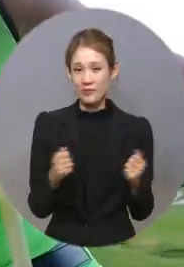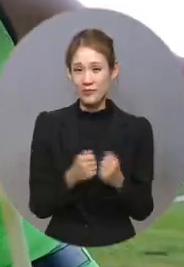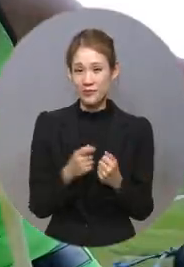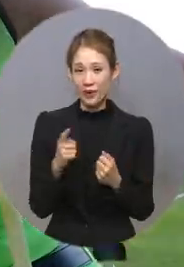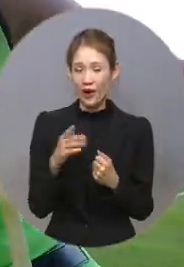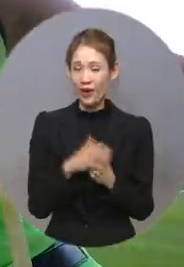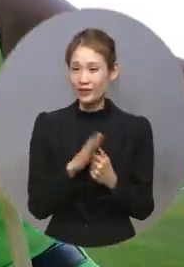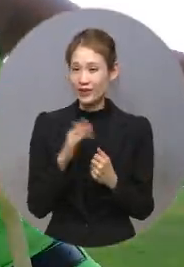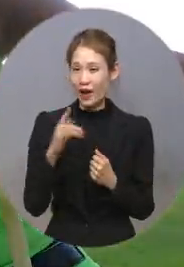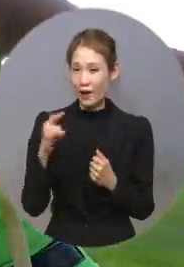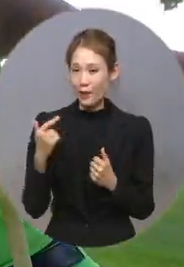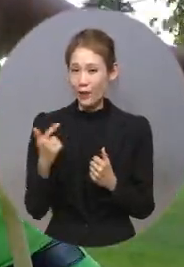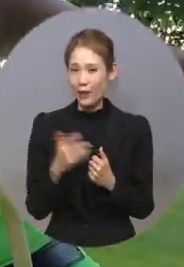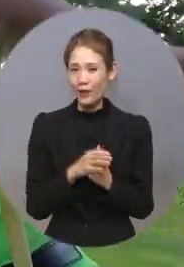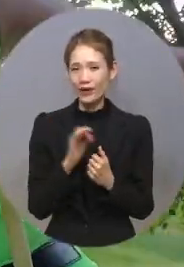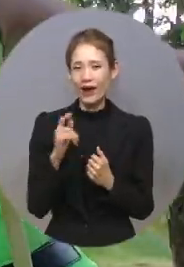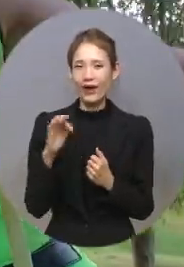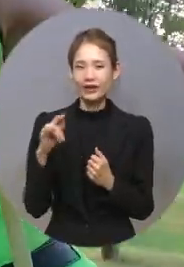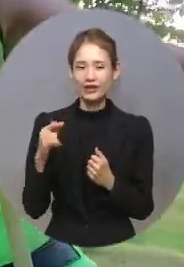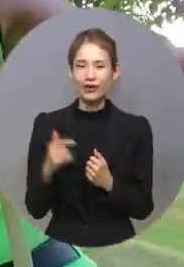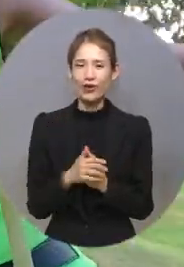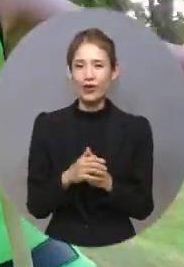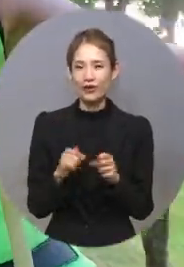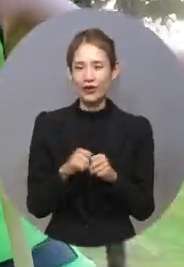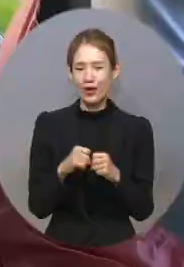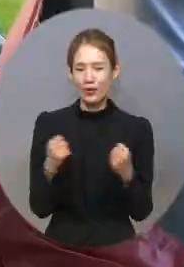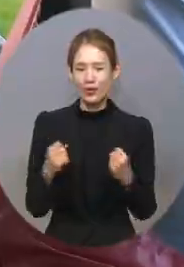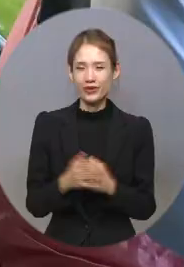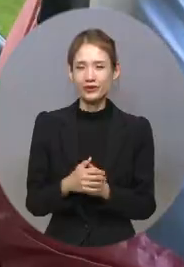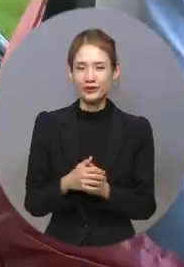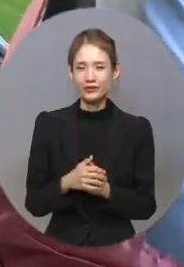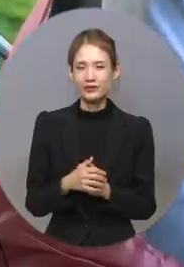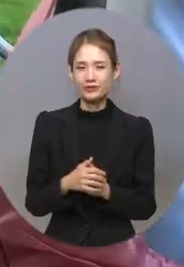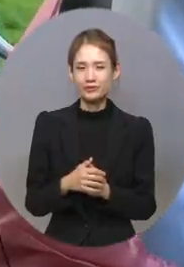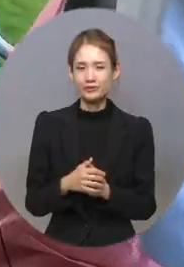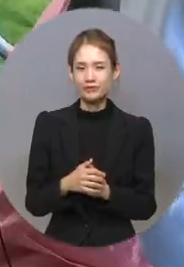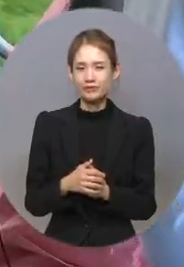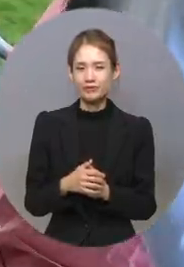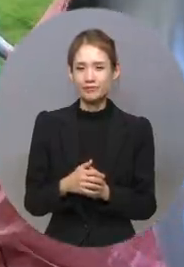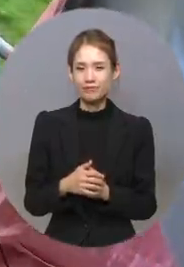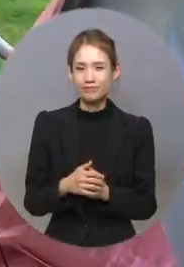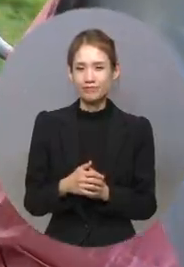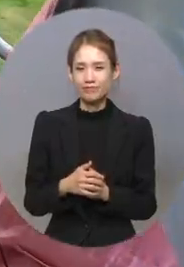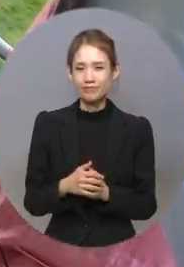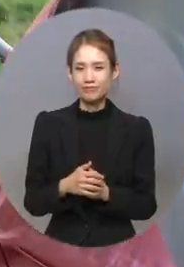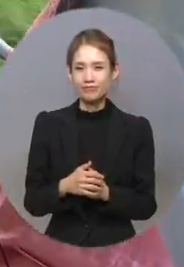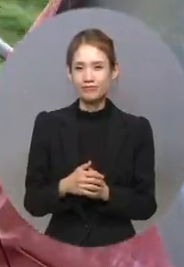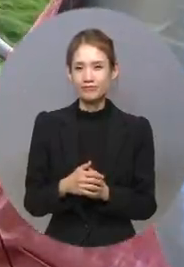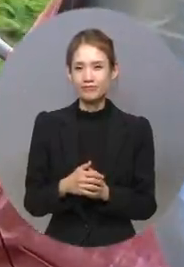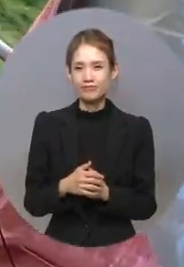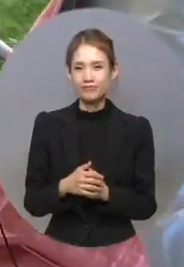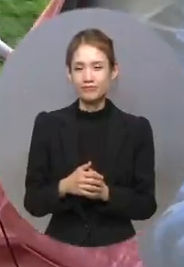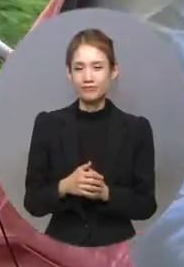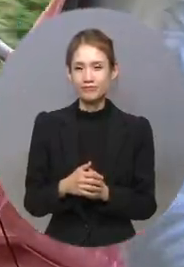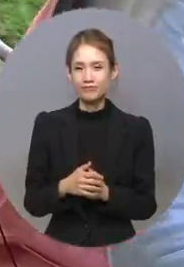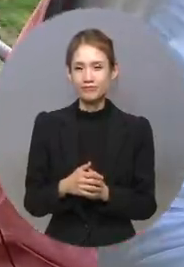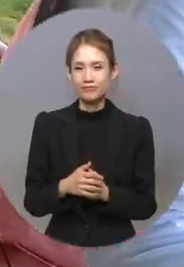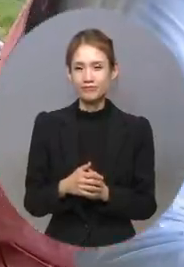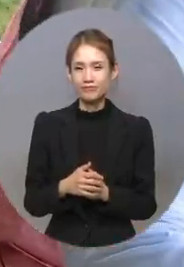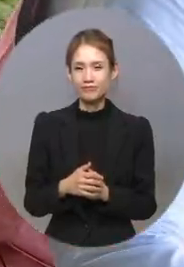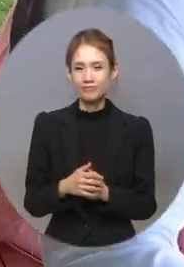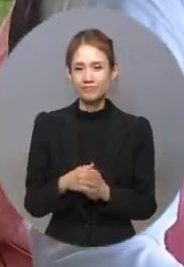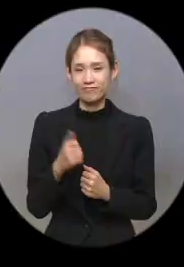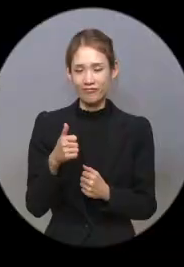4번 아이언 184번 아이언 쳤대요. 대박. 우리는 180. 파스를 180 대박이다,